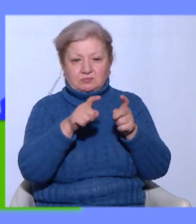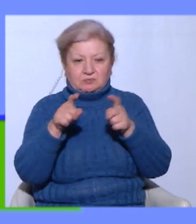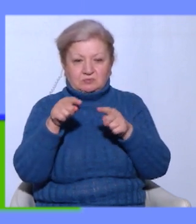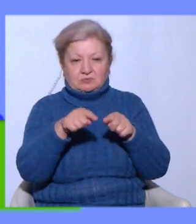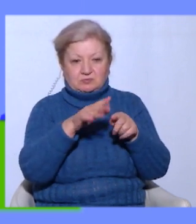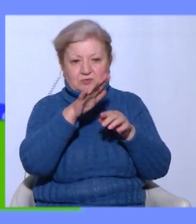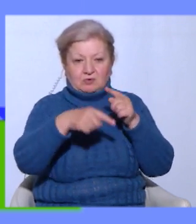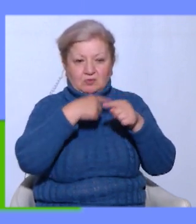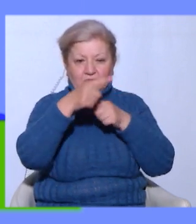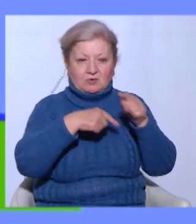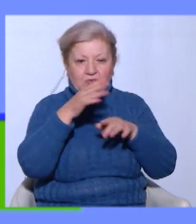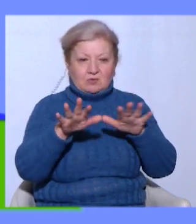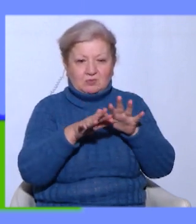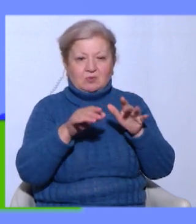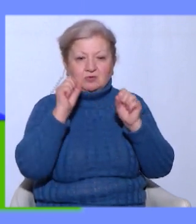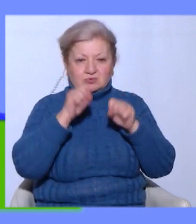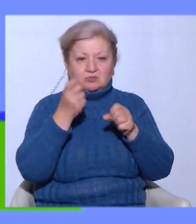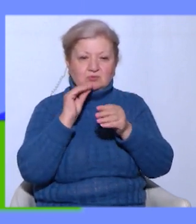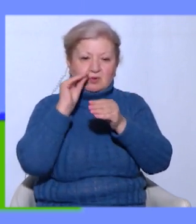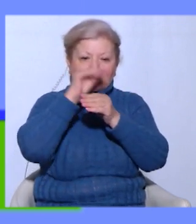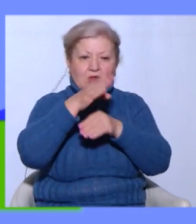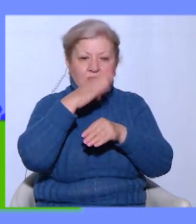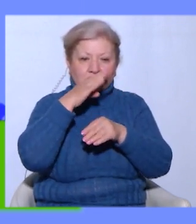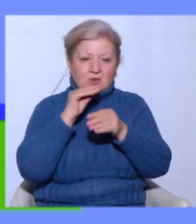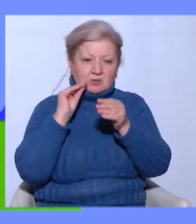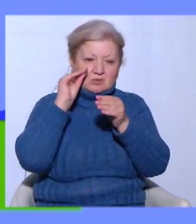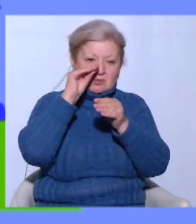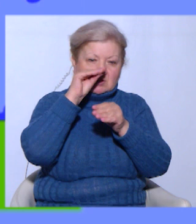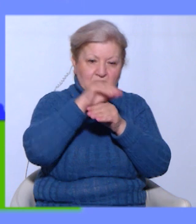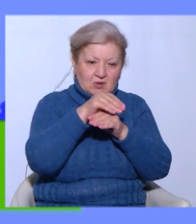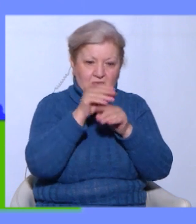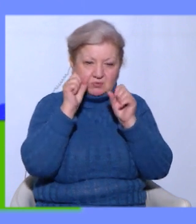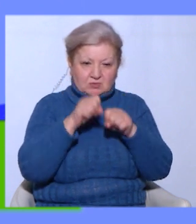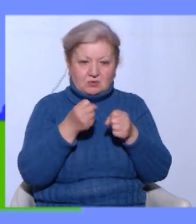შეგვიძლია გავხსნათ უფრო მეტი წყალი, დავღვაროთ.